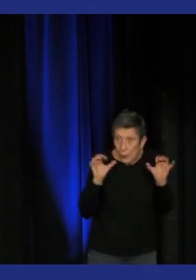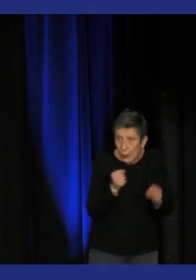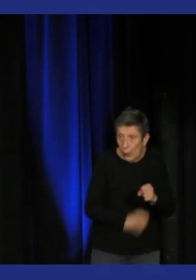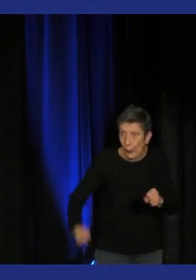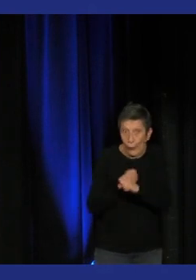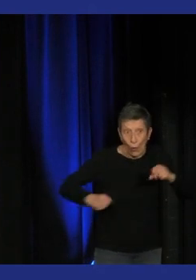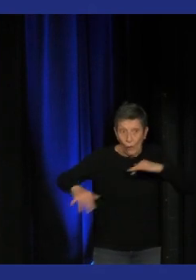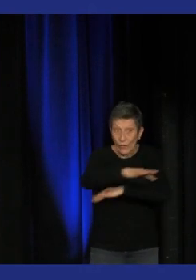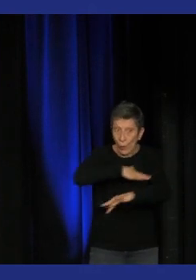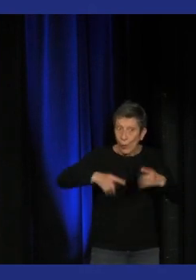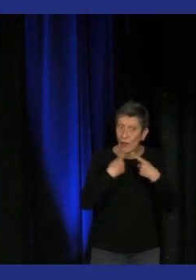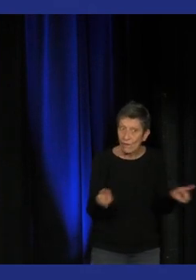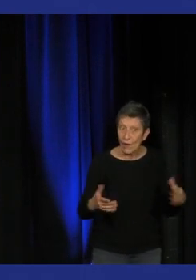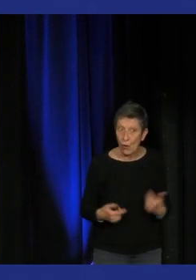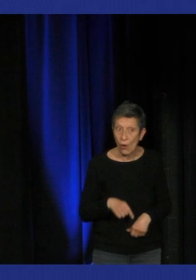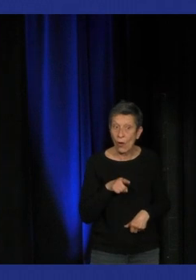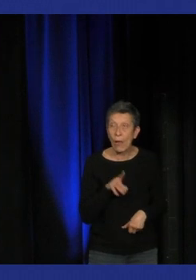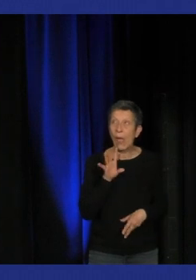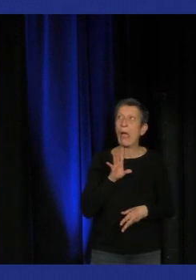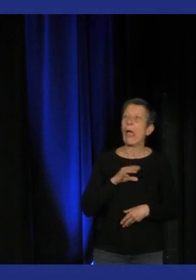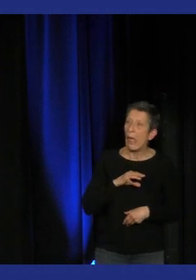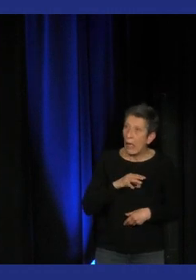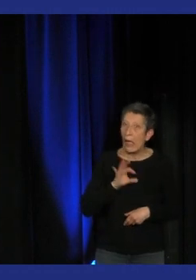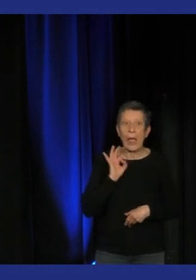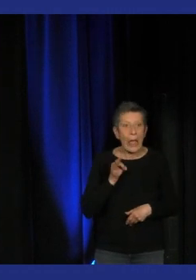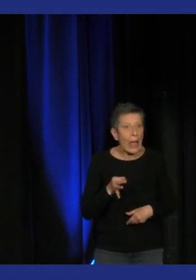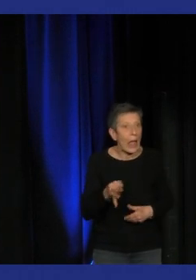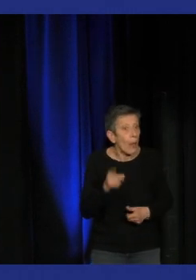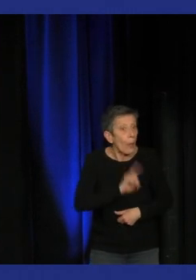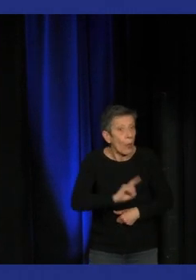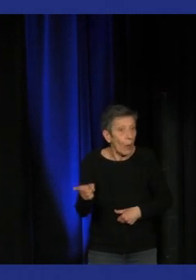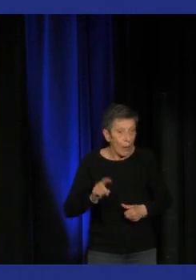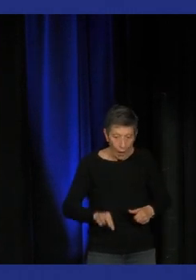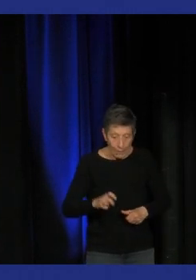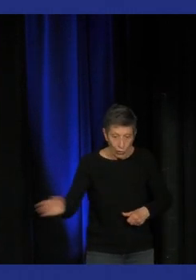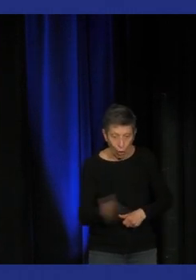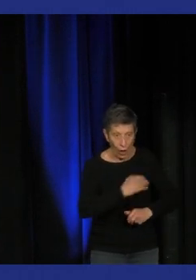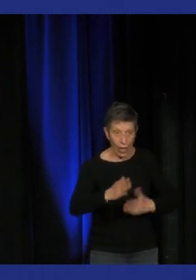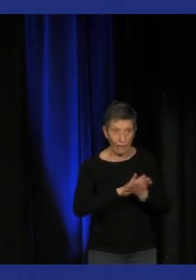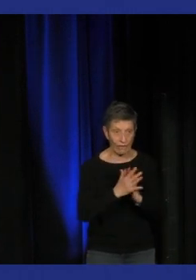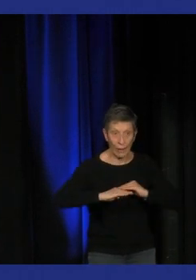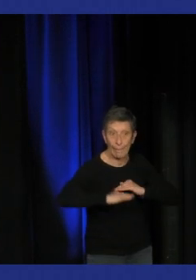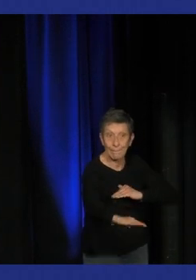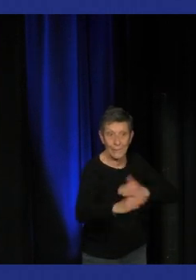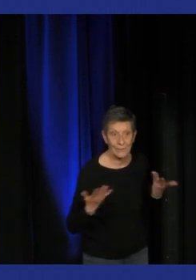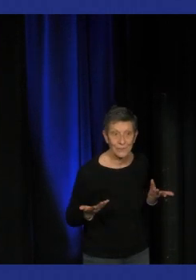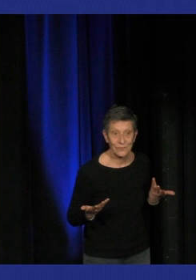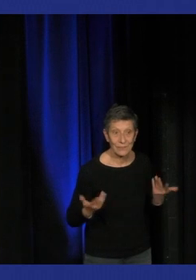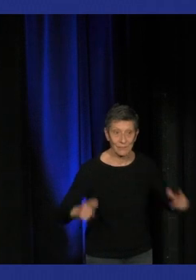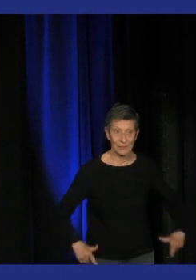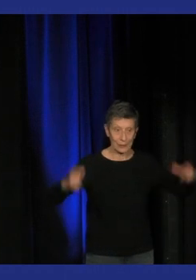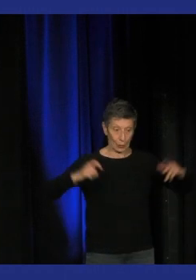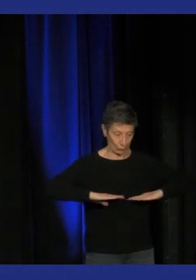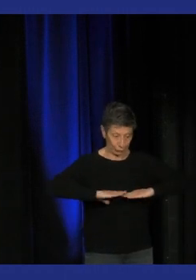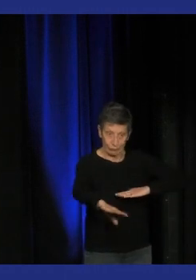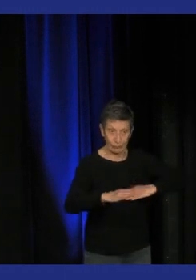environnement différent? Ah ouais, je n'avais pas pensé qu'on pouvait faire de plein pied. Et donc, il va pouvoir penser autrement son